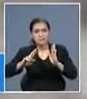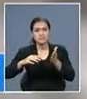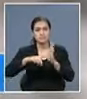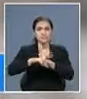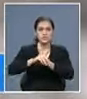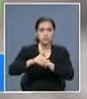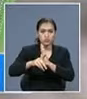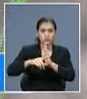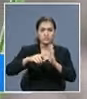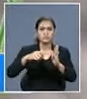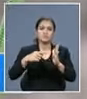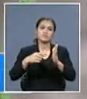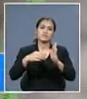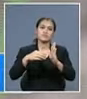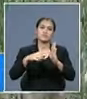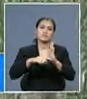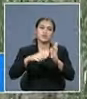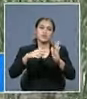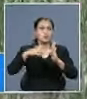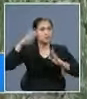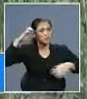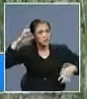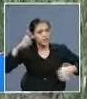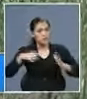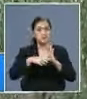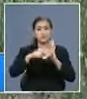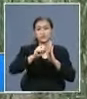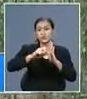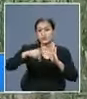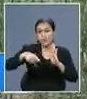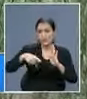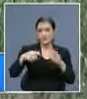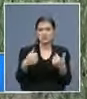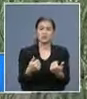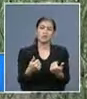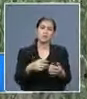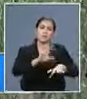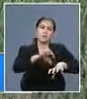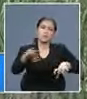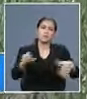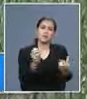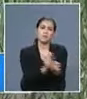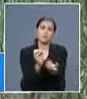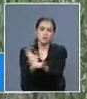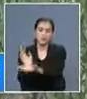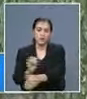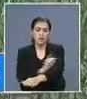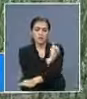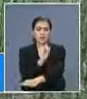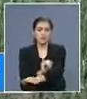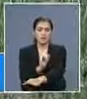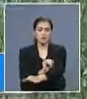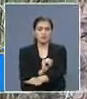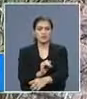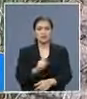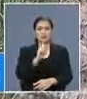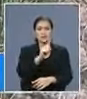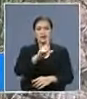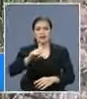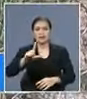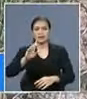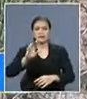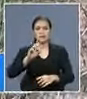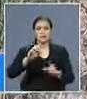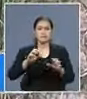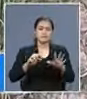ชัยนาทลพบุรีและสุพรรณบุรีครับพื้นที่เสียหายจำนวนทั้งสิ้น 1 90,000ไร่นะครับส่วนใหญ่ก็เป็นพื้นที่นาข้าว